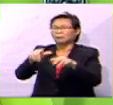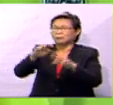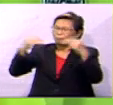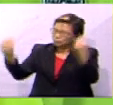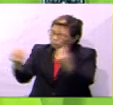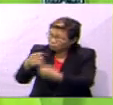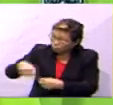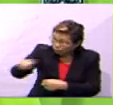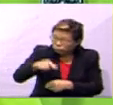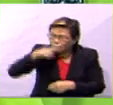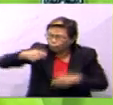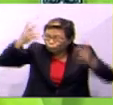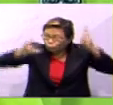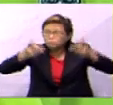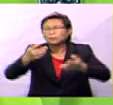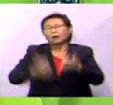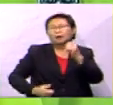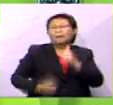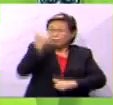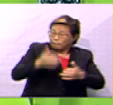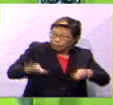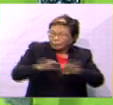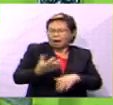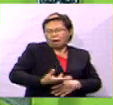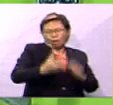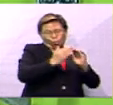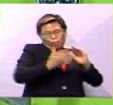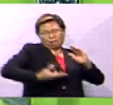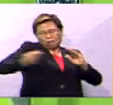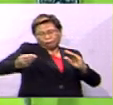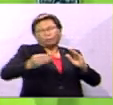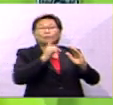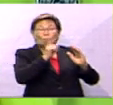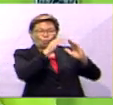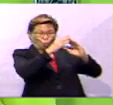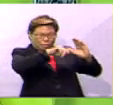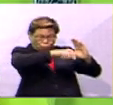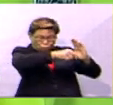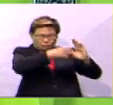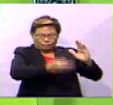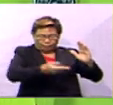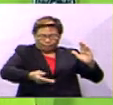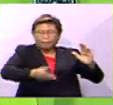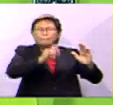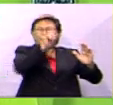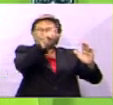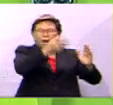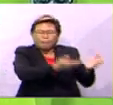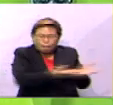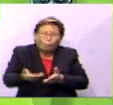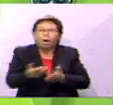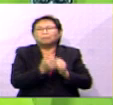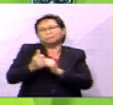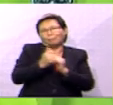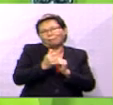penting apabila mereka meninggalkan rumah, pastikan rumah-rumah tersebut dikunci dan barang-barang berharga dibawa